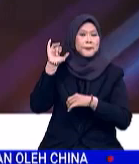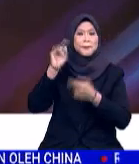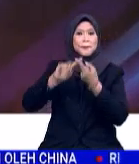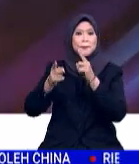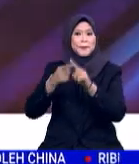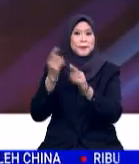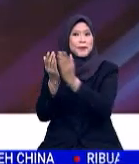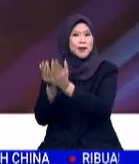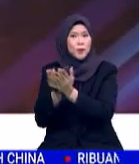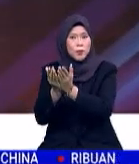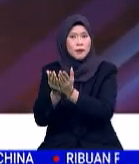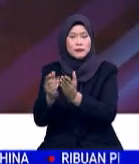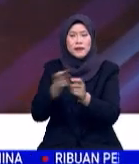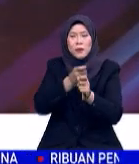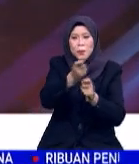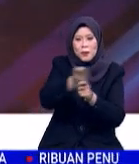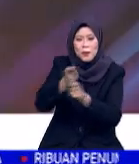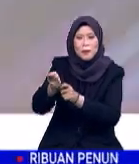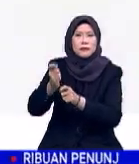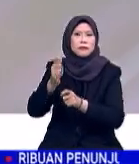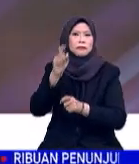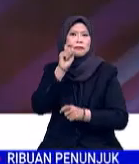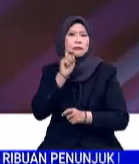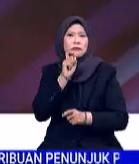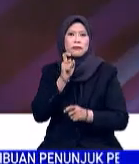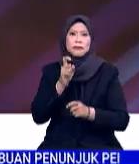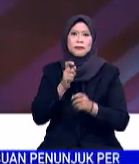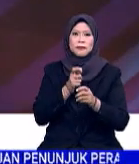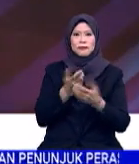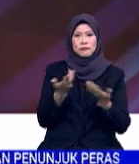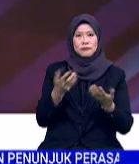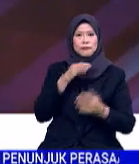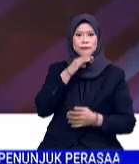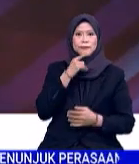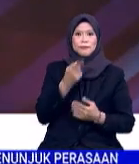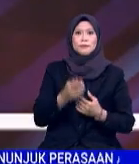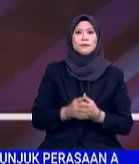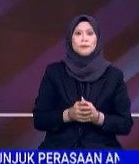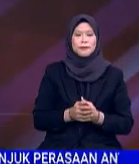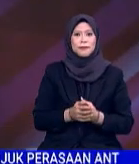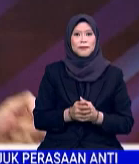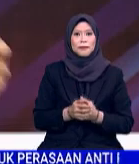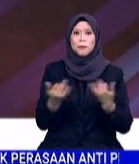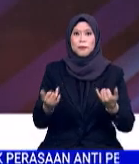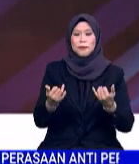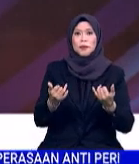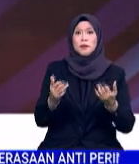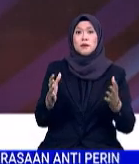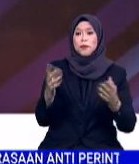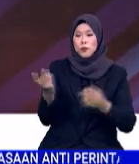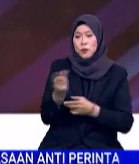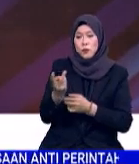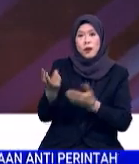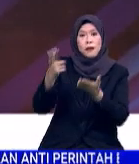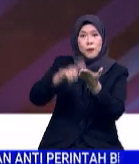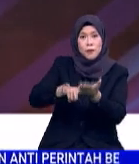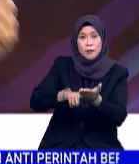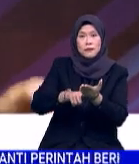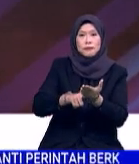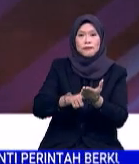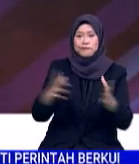rakan sekolah yang bergurau lucah. Kedua-dua laporan ini telah kita satukan dalam satu siasatan, dua melibatkan